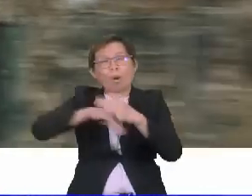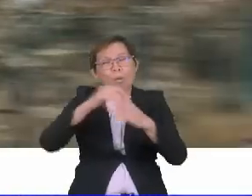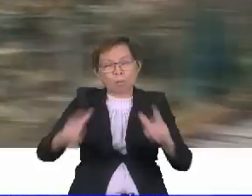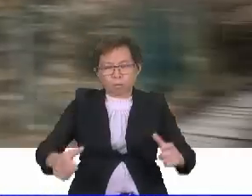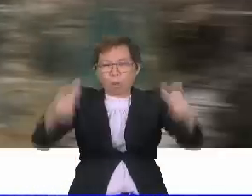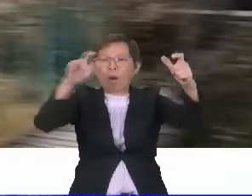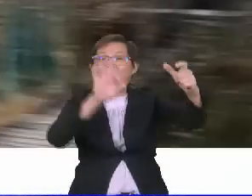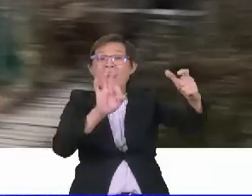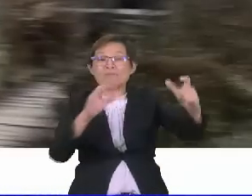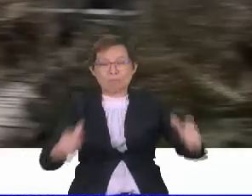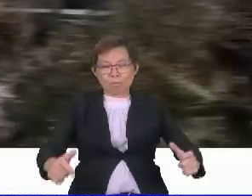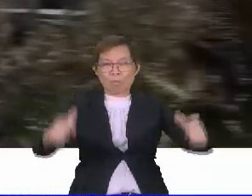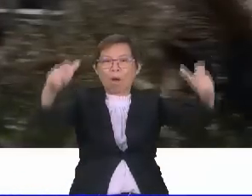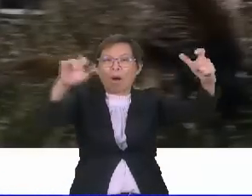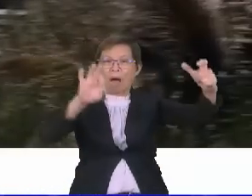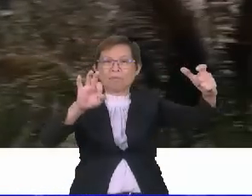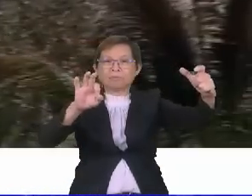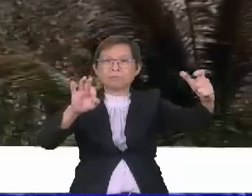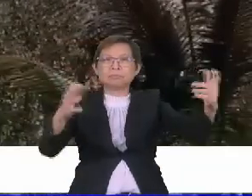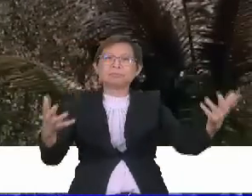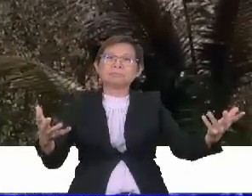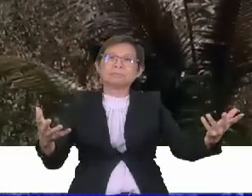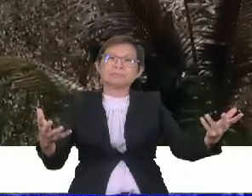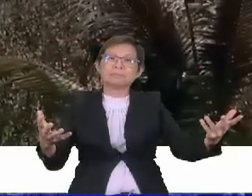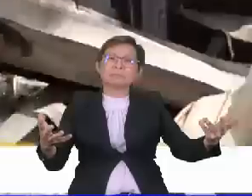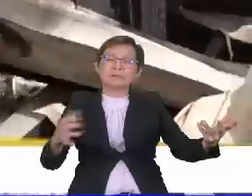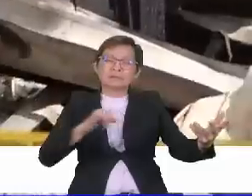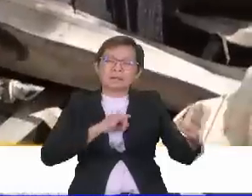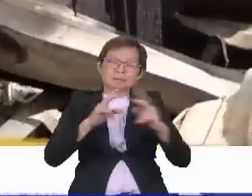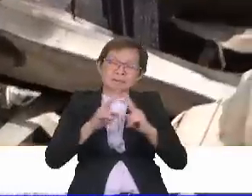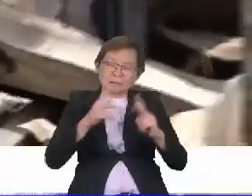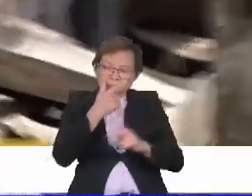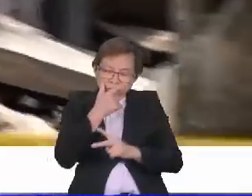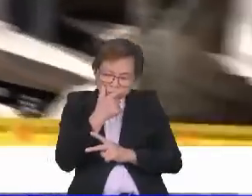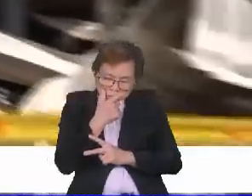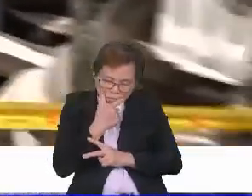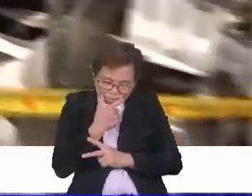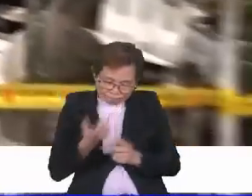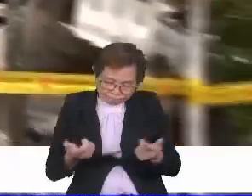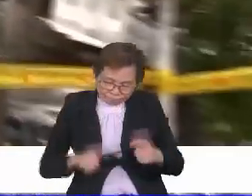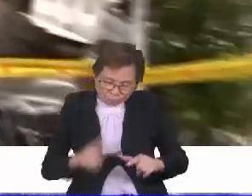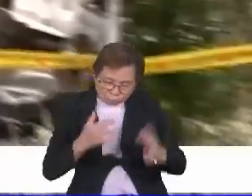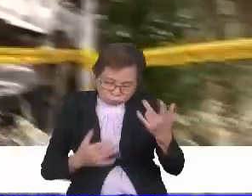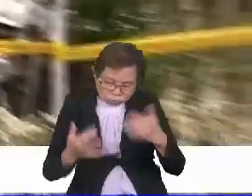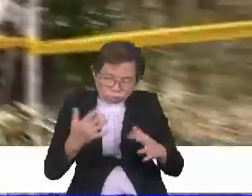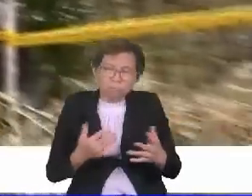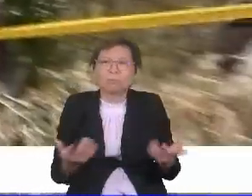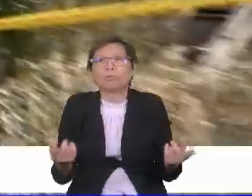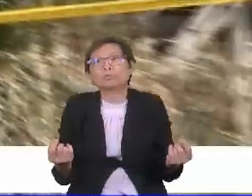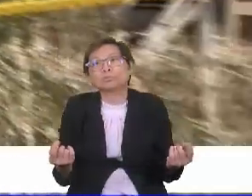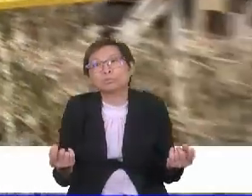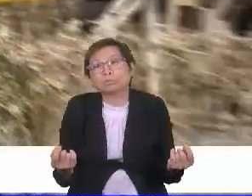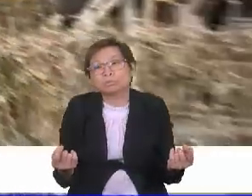F itu jadi Saya sangat sedih lah dengan kejadian ini apa boleh